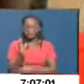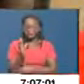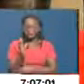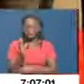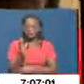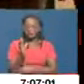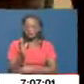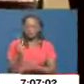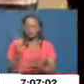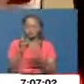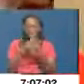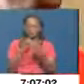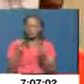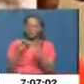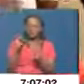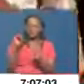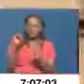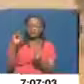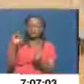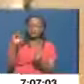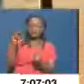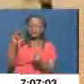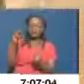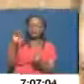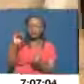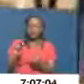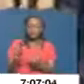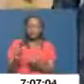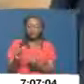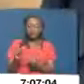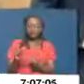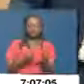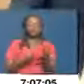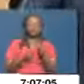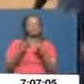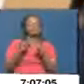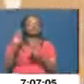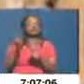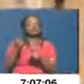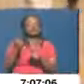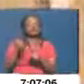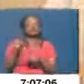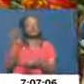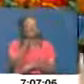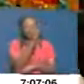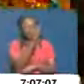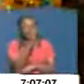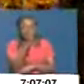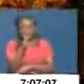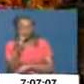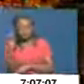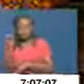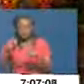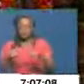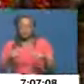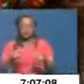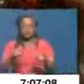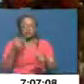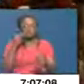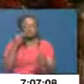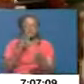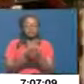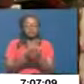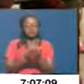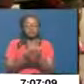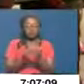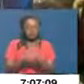Rais wa Estonia Kersti Kaljulaid anayezuru nchini alizuru msitu wa Karura hii leo ili kushuhudia mojawapo wa